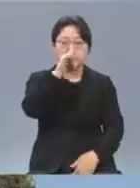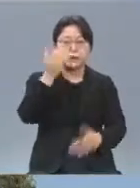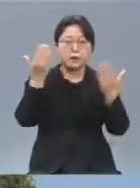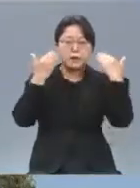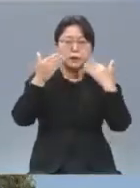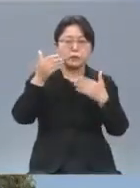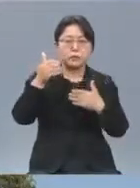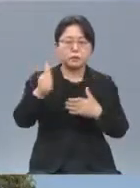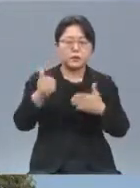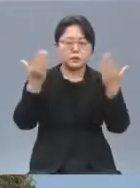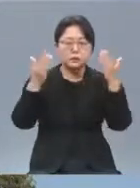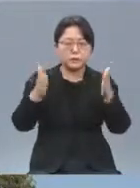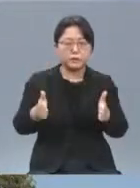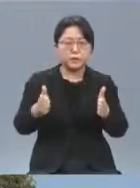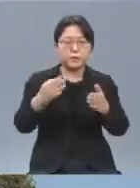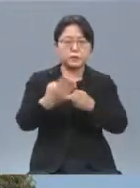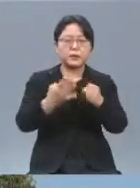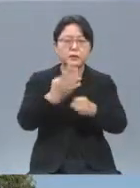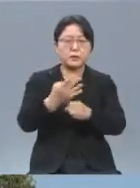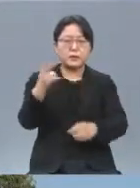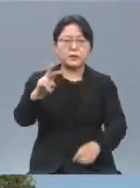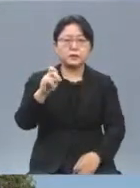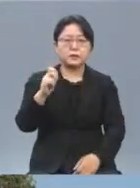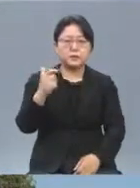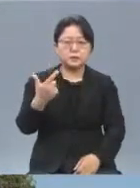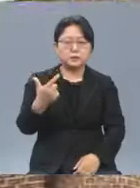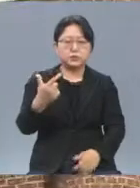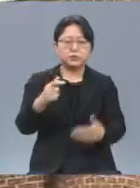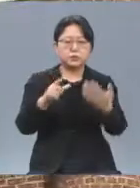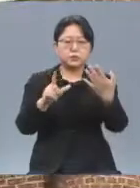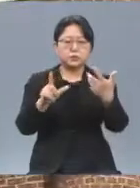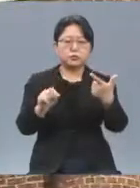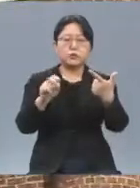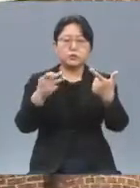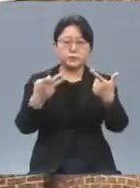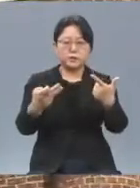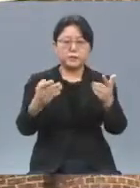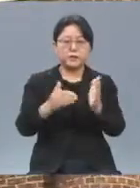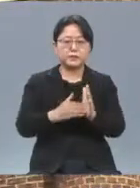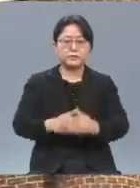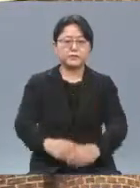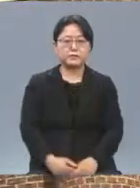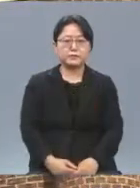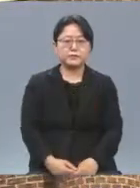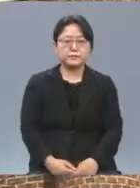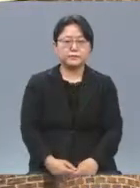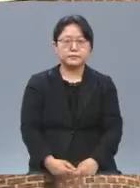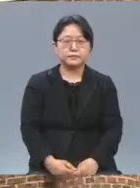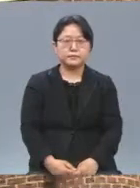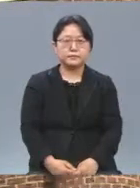총장 임기는 4년으로 오는 2026년 6월 13일까지입니다.